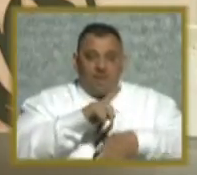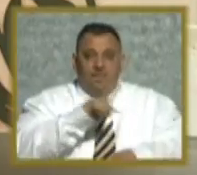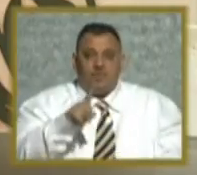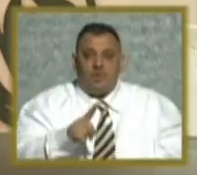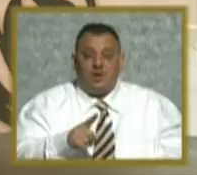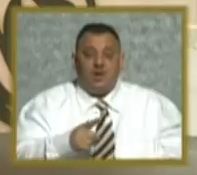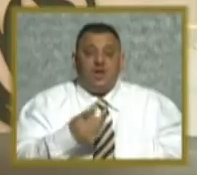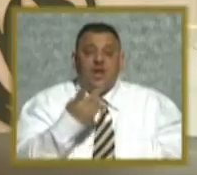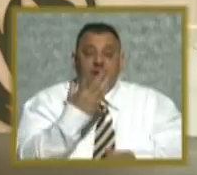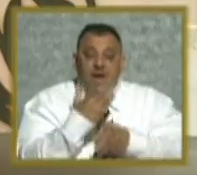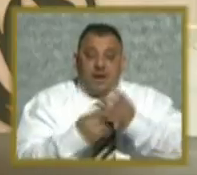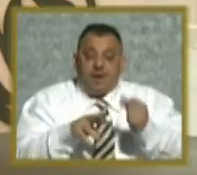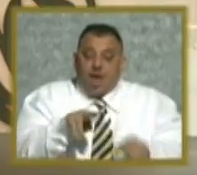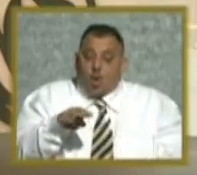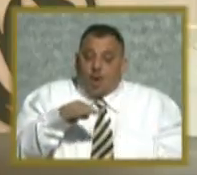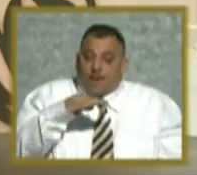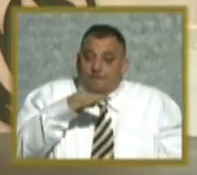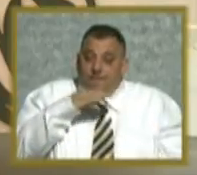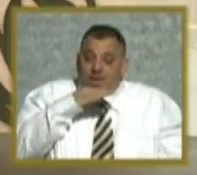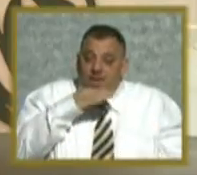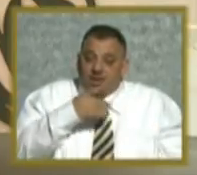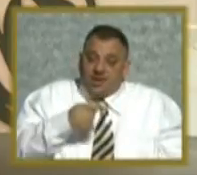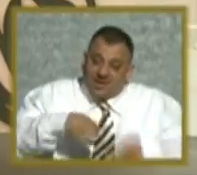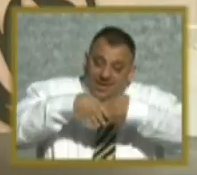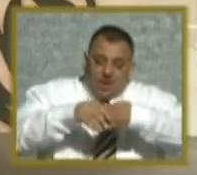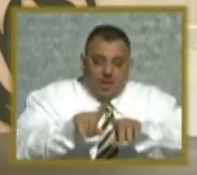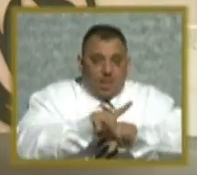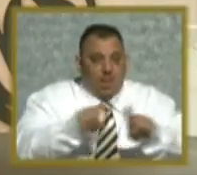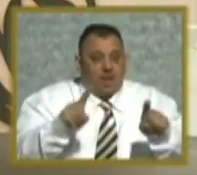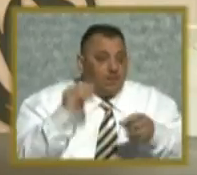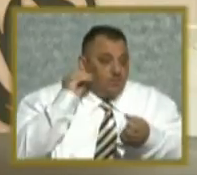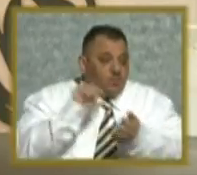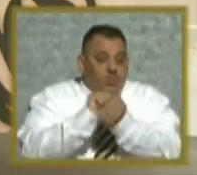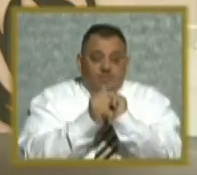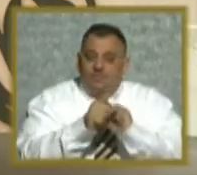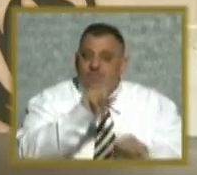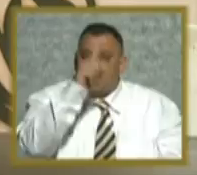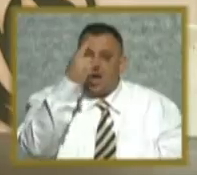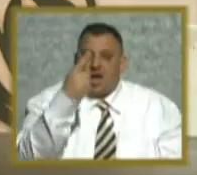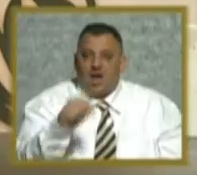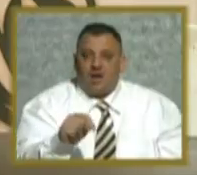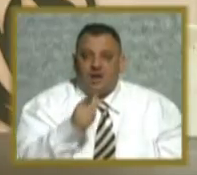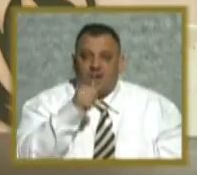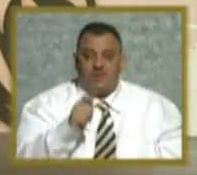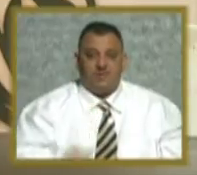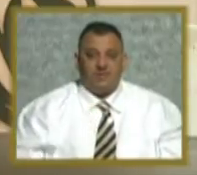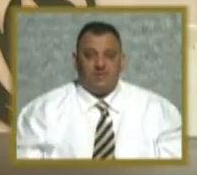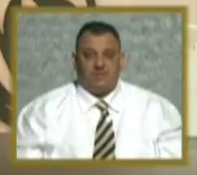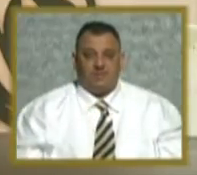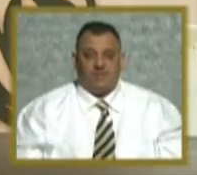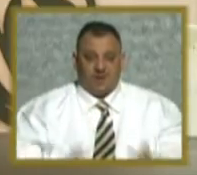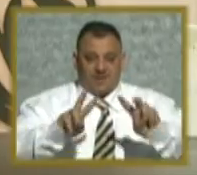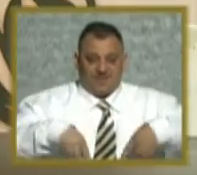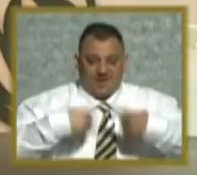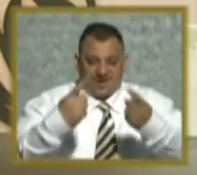عليه باللسان، لكن تصافحينه أو تقبلينه أو يقبلك، هذا ما يجوز ومحرم. بارك الله فيك يا أم محمد. طيب